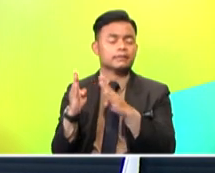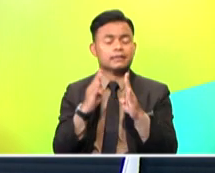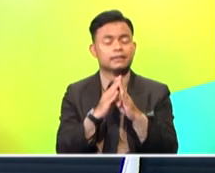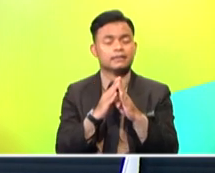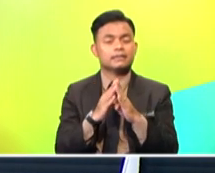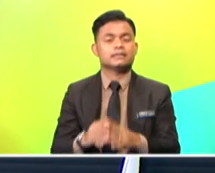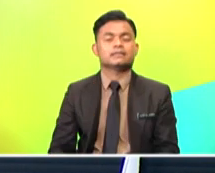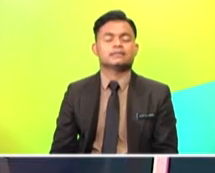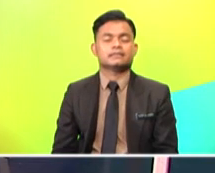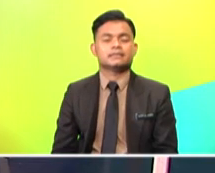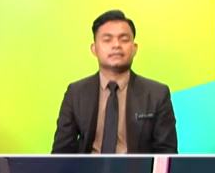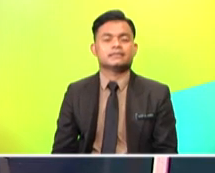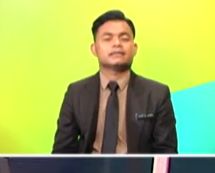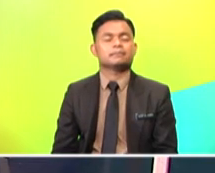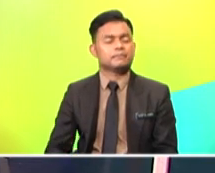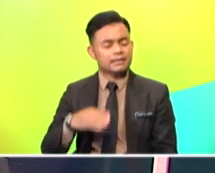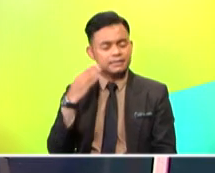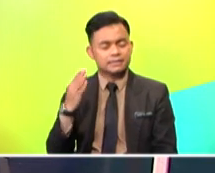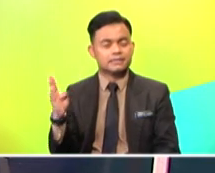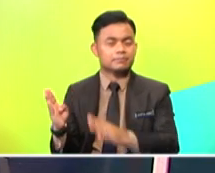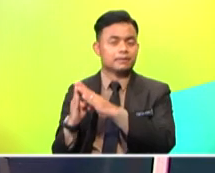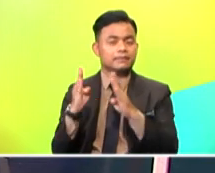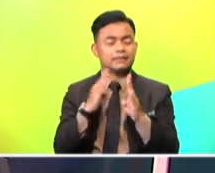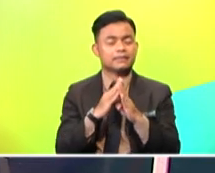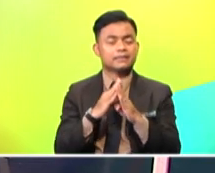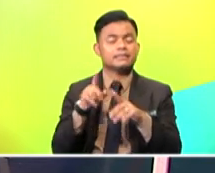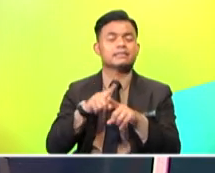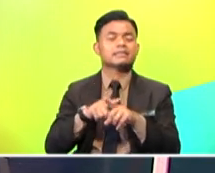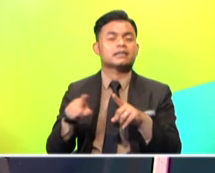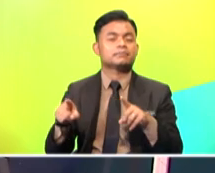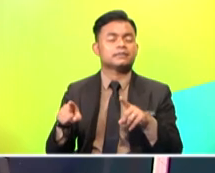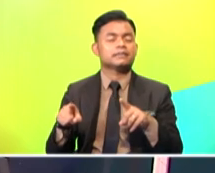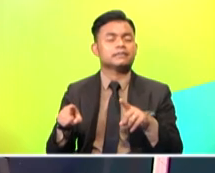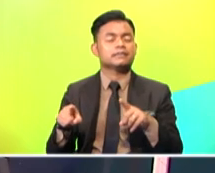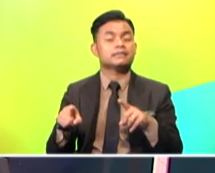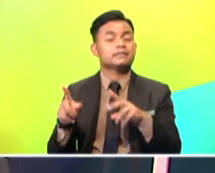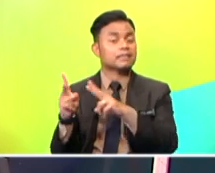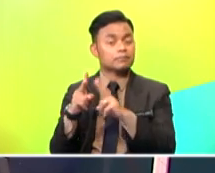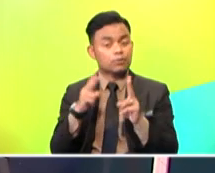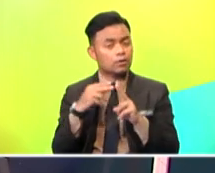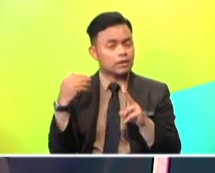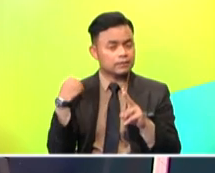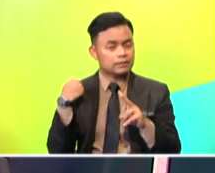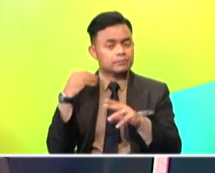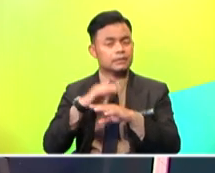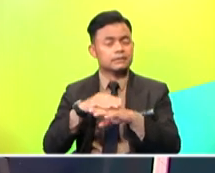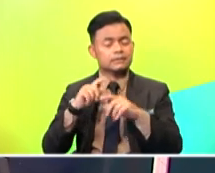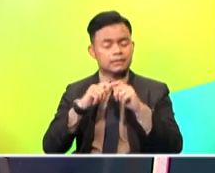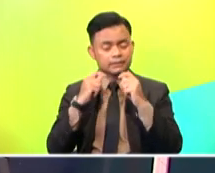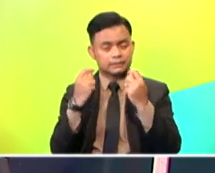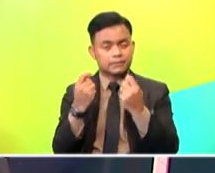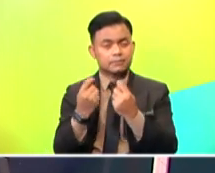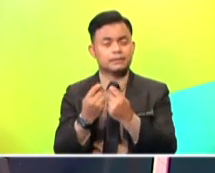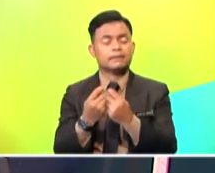banyak taman perumahan. Jadi mana-mana pun ada dah rumah teres. Okey Irfan, selesaikan